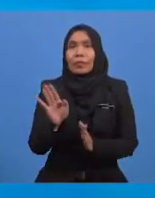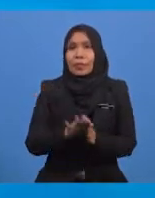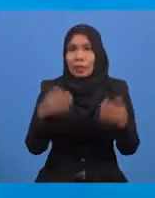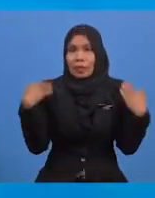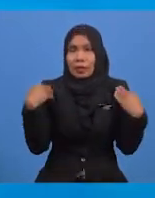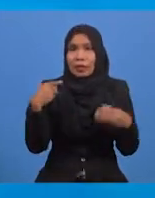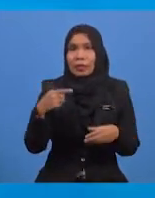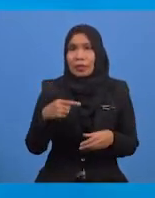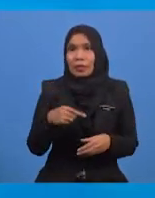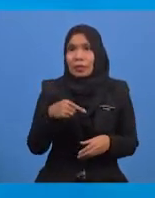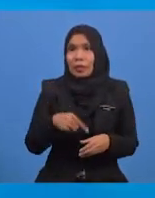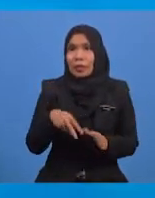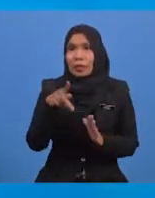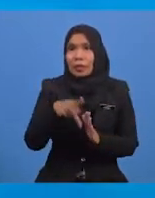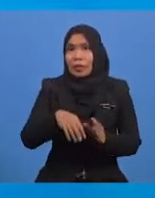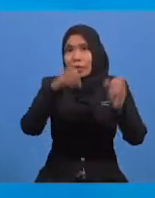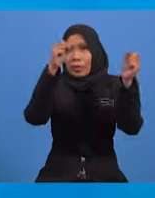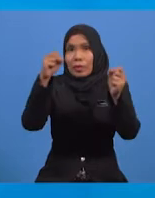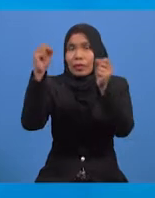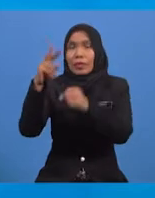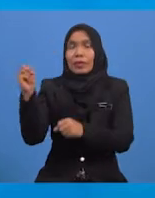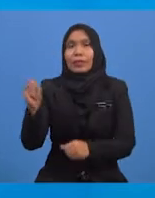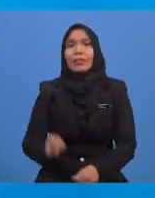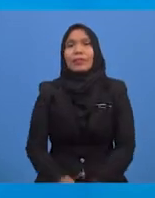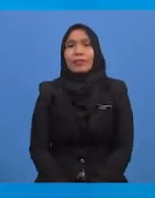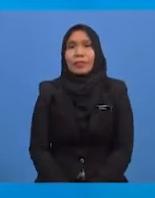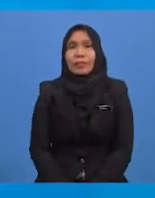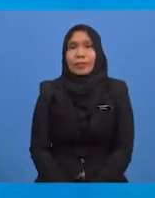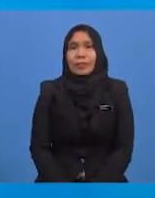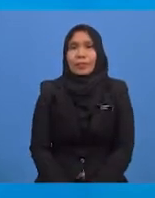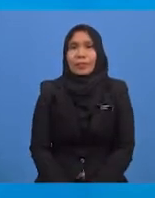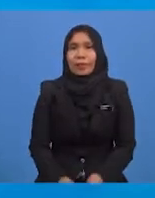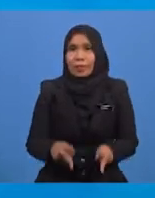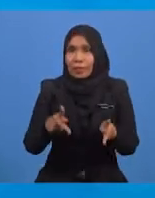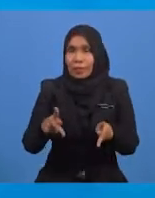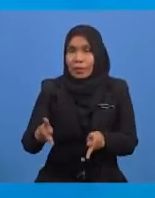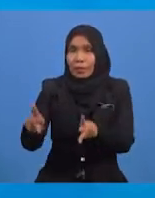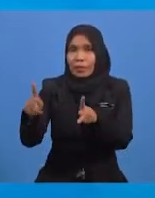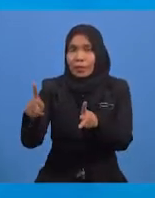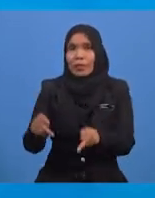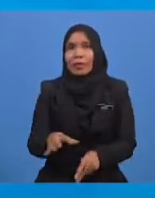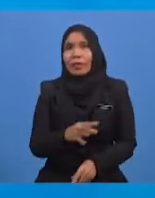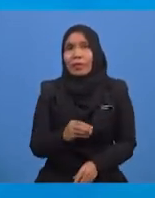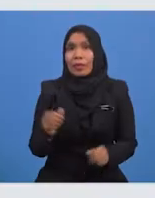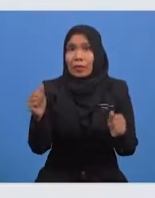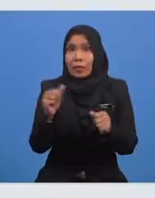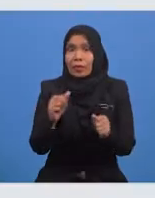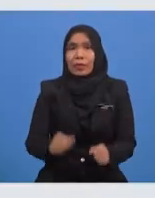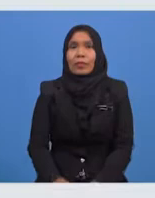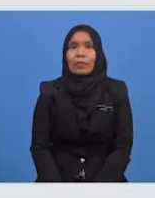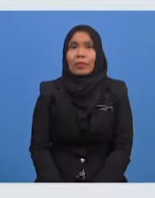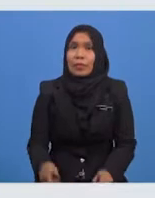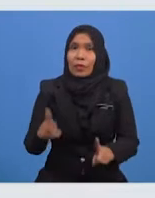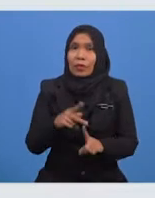secara langsung oleh perniagaan dan boleh memberikan peluang dan ancaman kepada perniagaan.